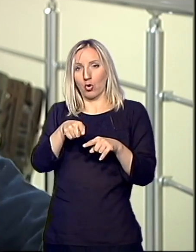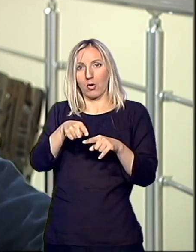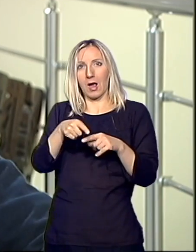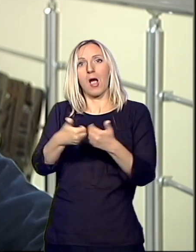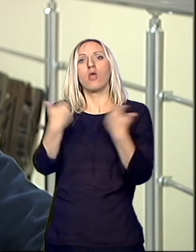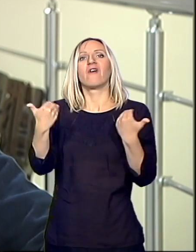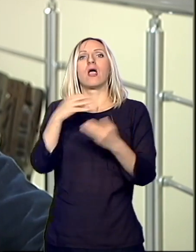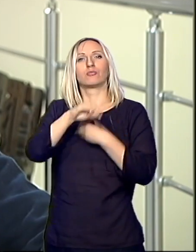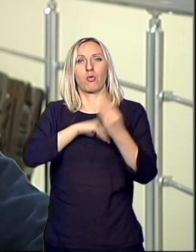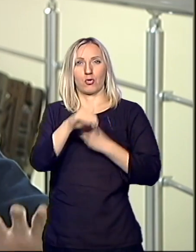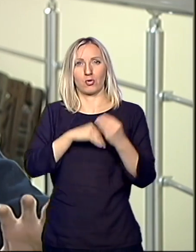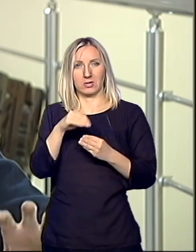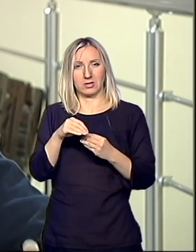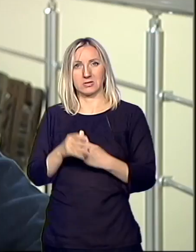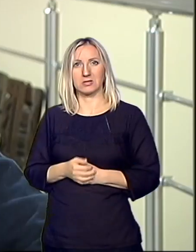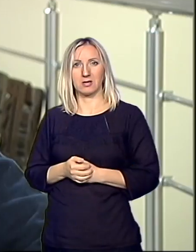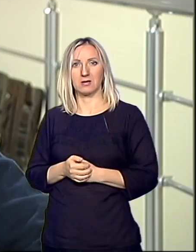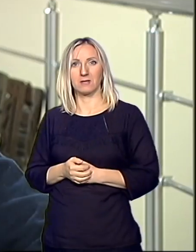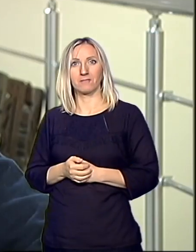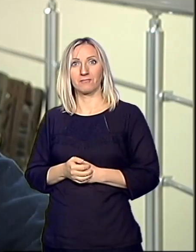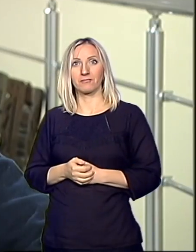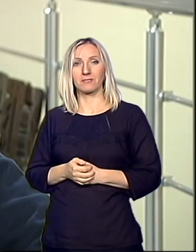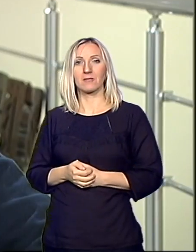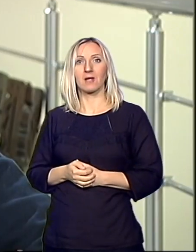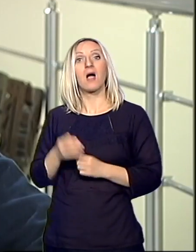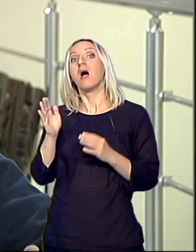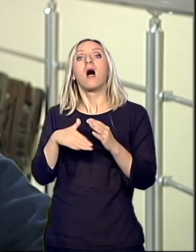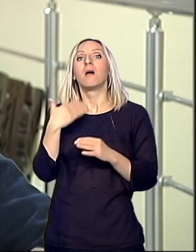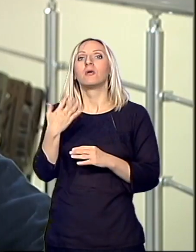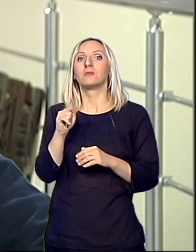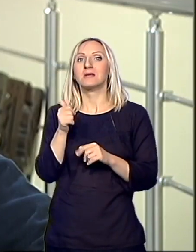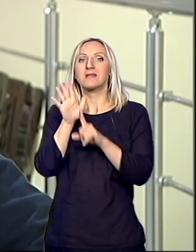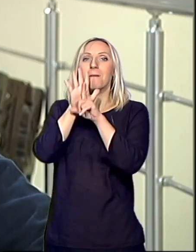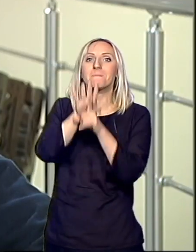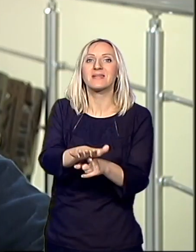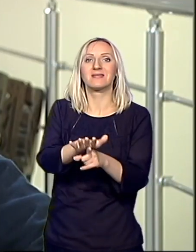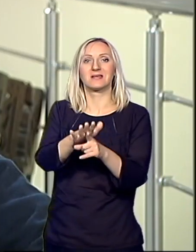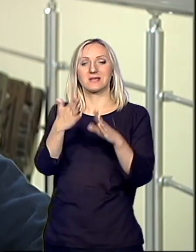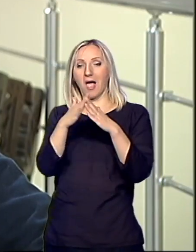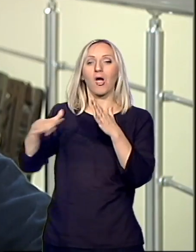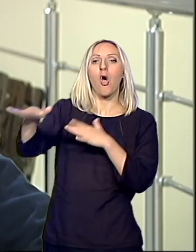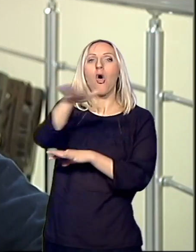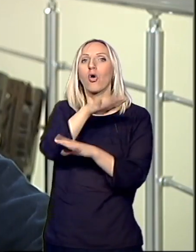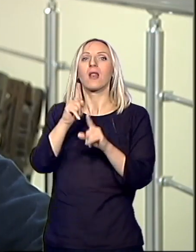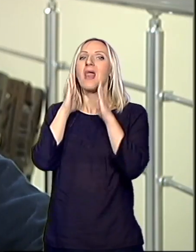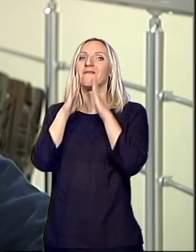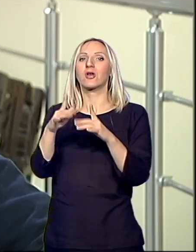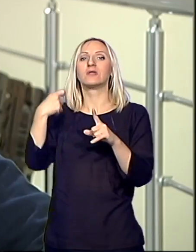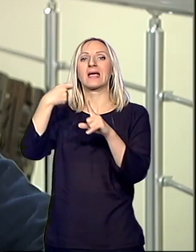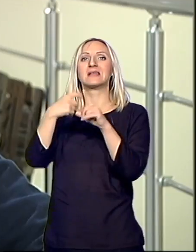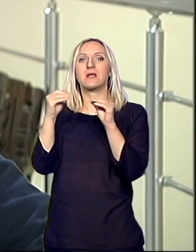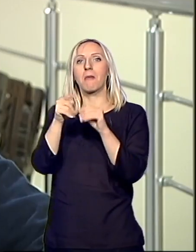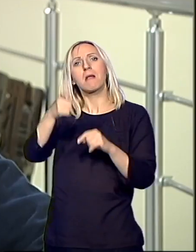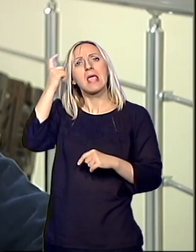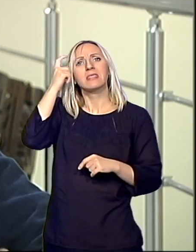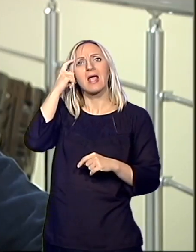od porodice. Potom dolazi pritisak okoline koja ne veruje da je Kristi Braun